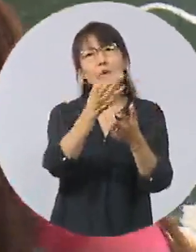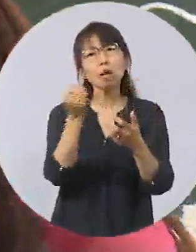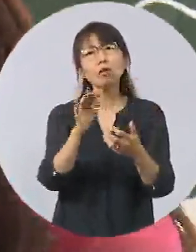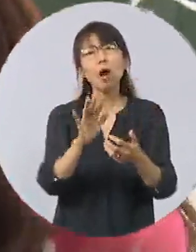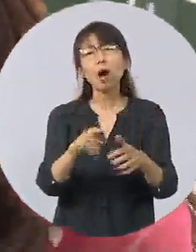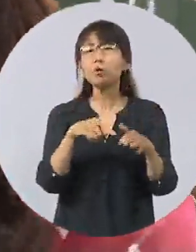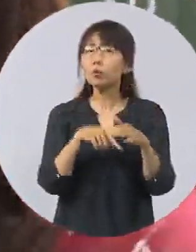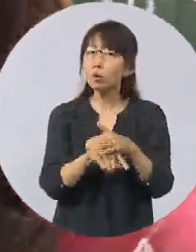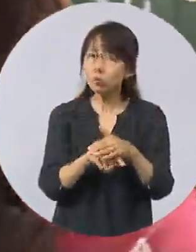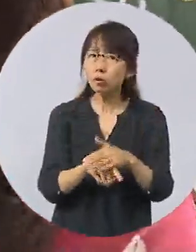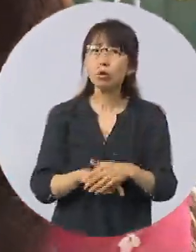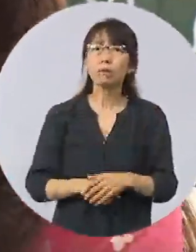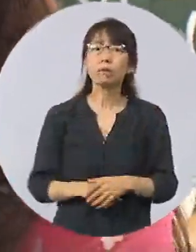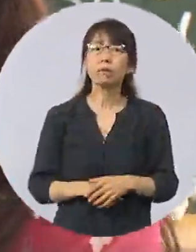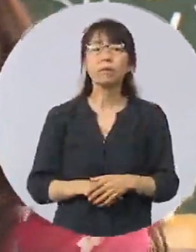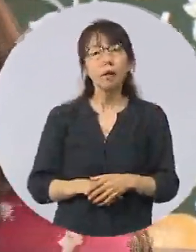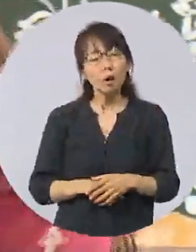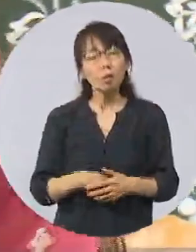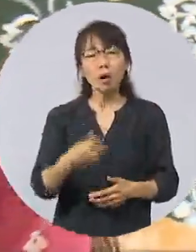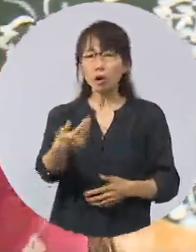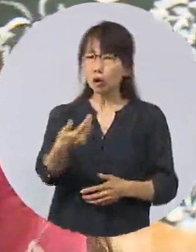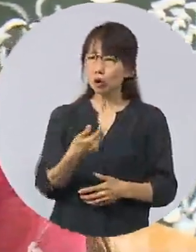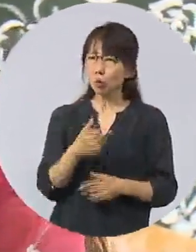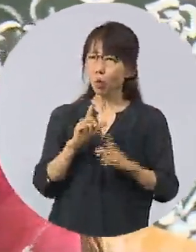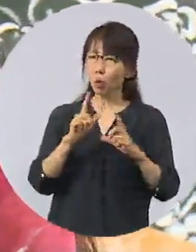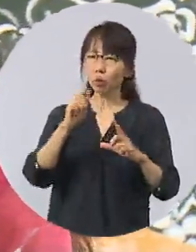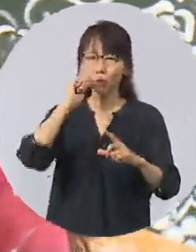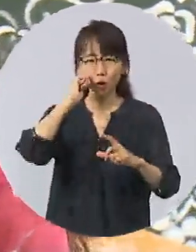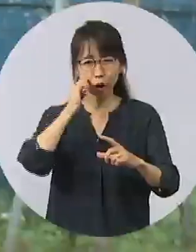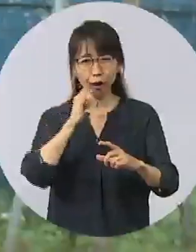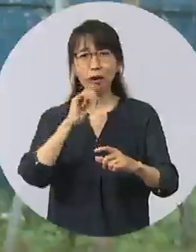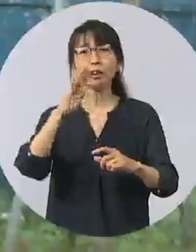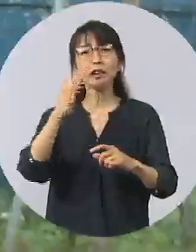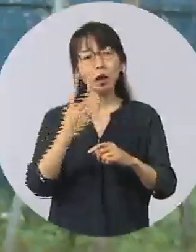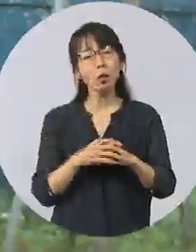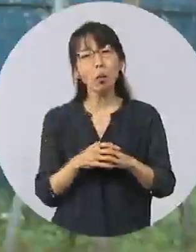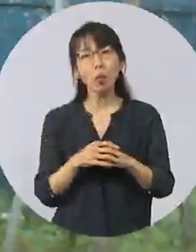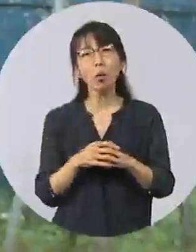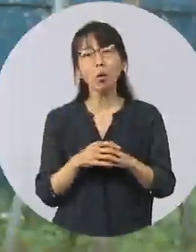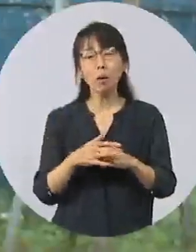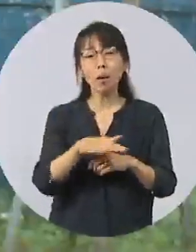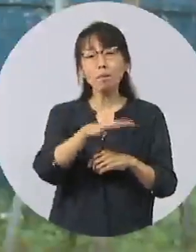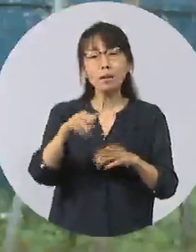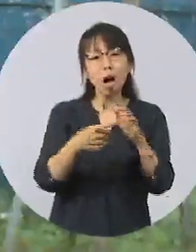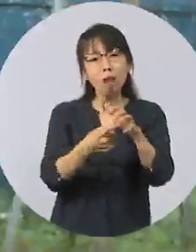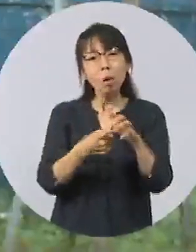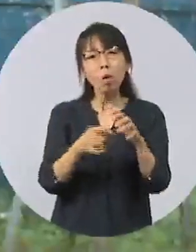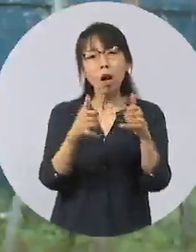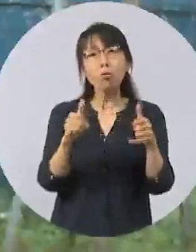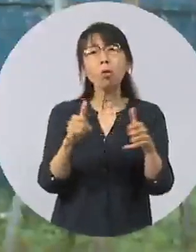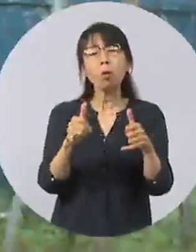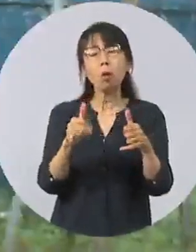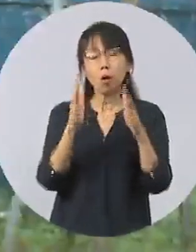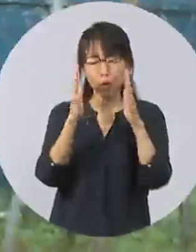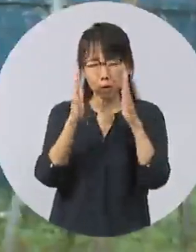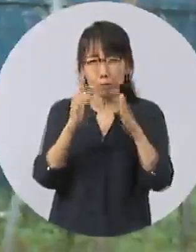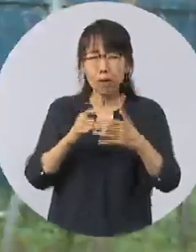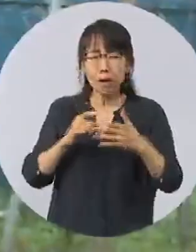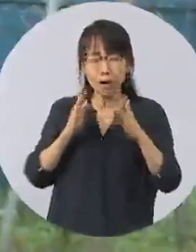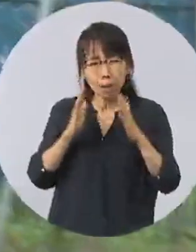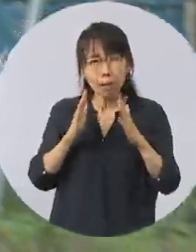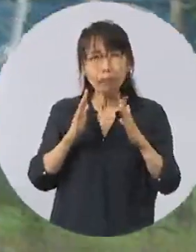か。 それは結構難しい質問だと思うんですけど、やっぱり一生懸命頑張った結果じゃないかなとは思いますけど